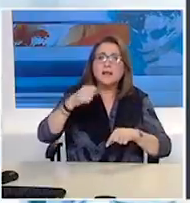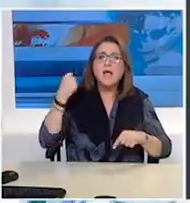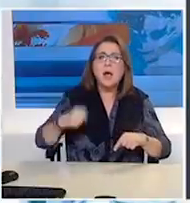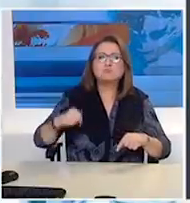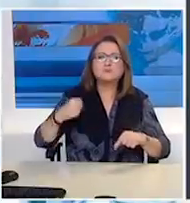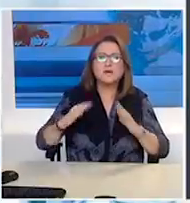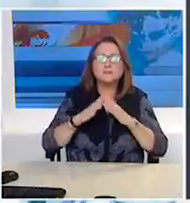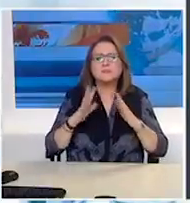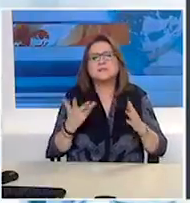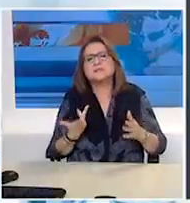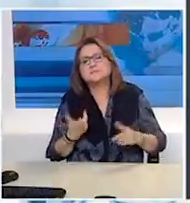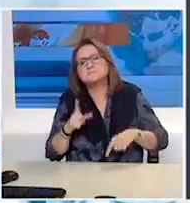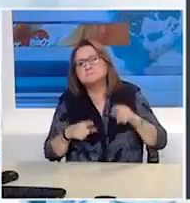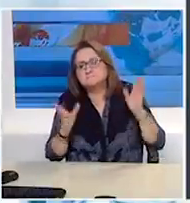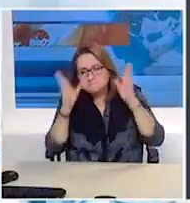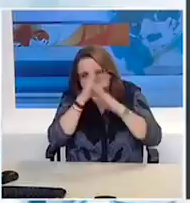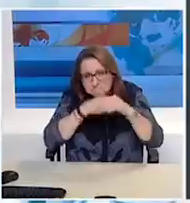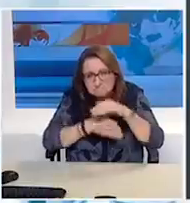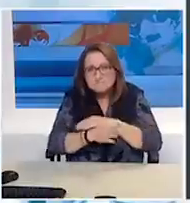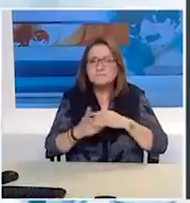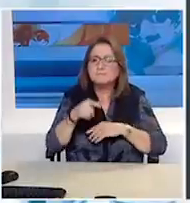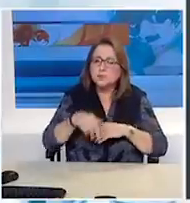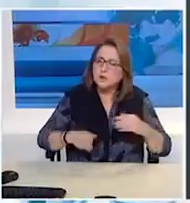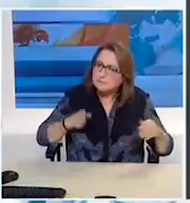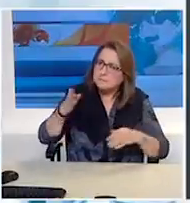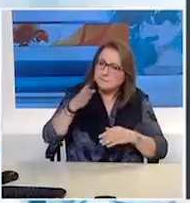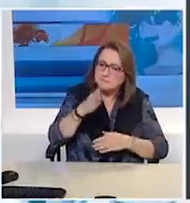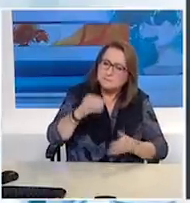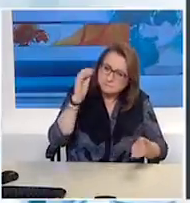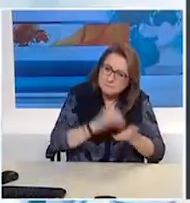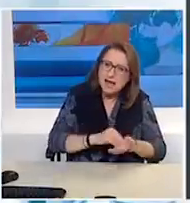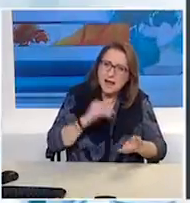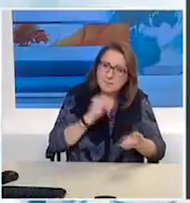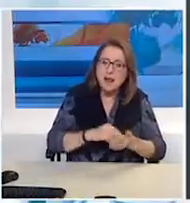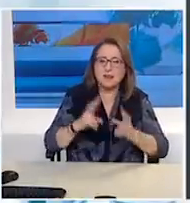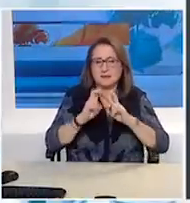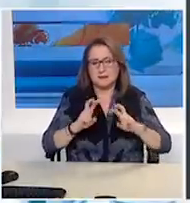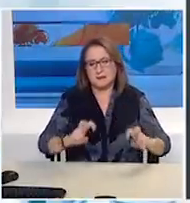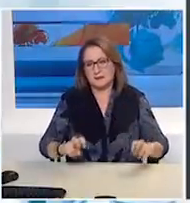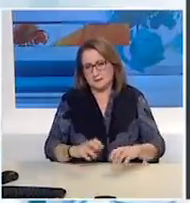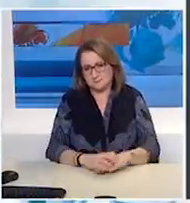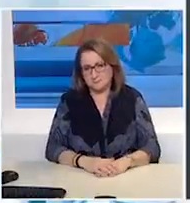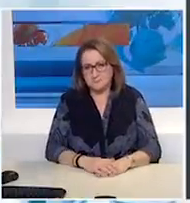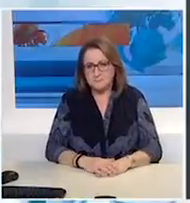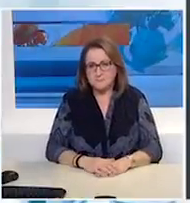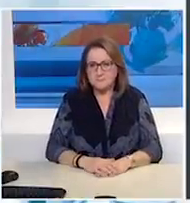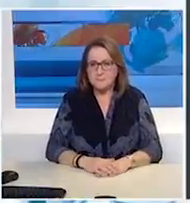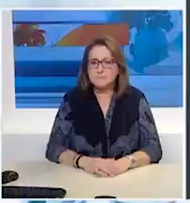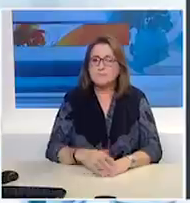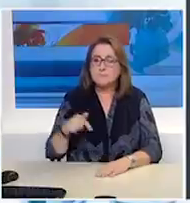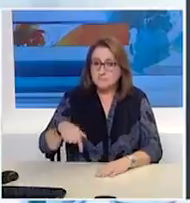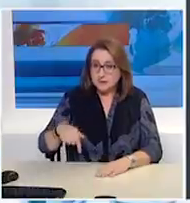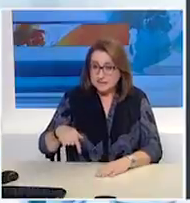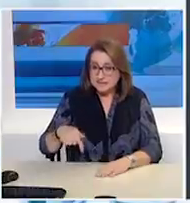χθεσινές και στις προχθεσινές δειγματοληψίες, καθώς και τις χνηλατίσεις των θετικών κρουσμάτων. Σήμερα υπήρξαν, όπως γνωρίζετε, αντιδράσεις στην εφαρμογή